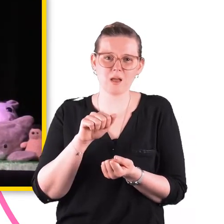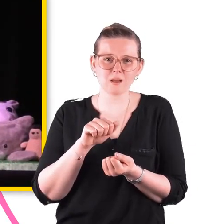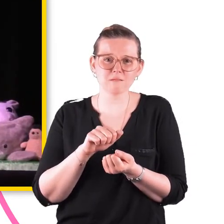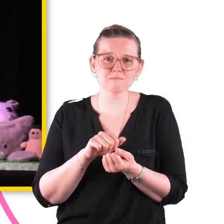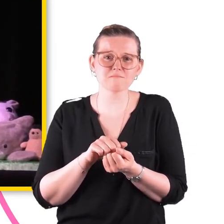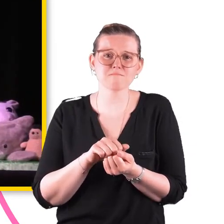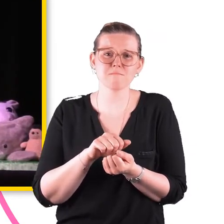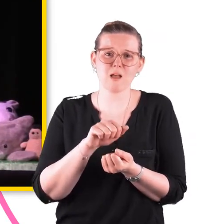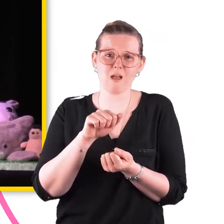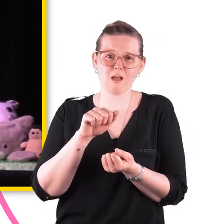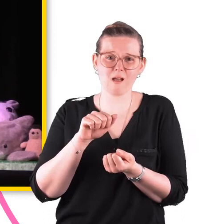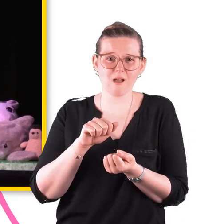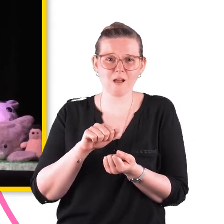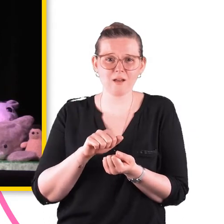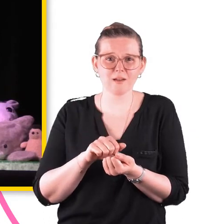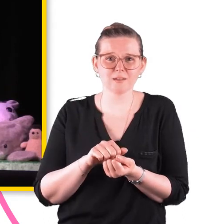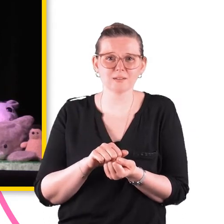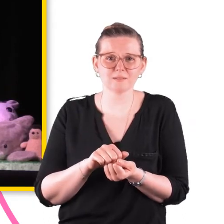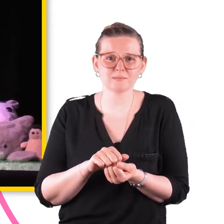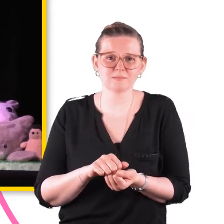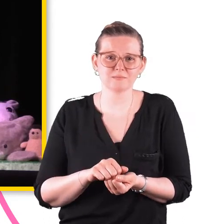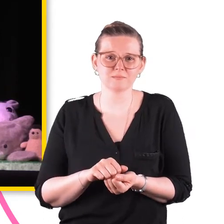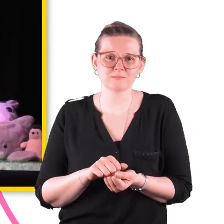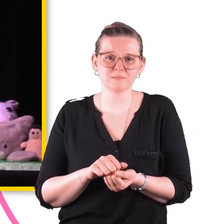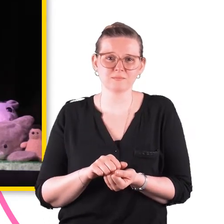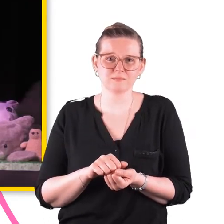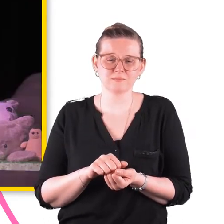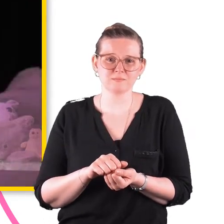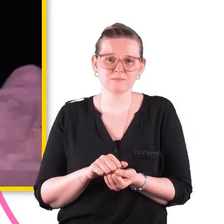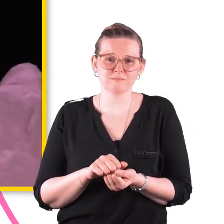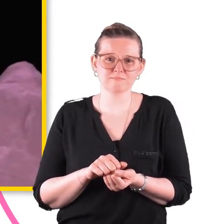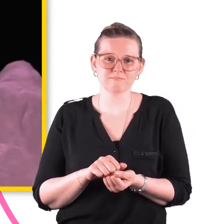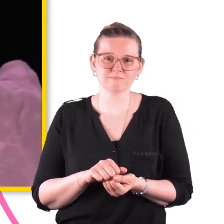mäh, mäh, mäh,